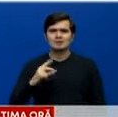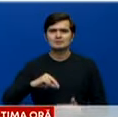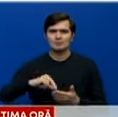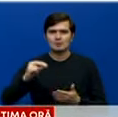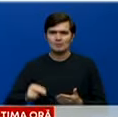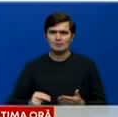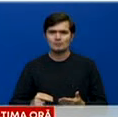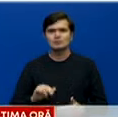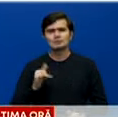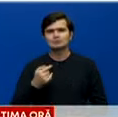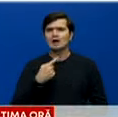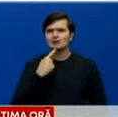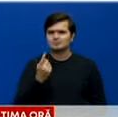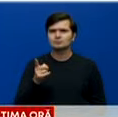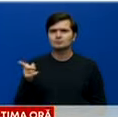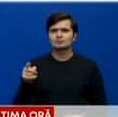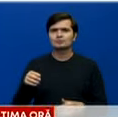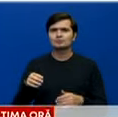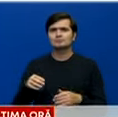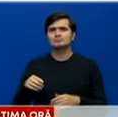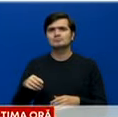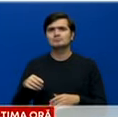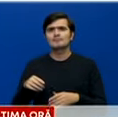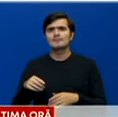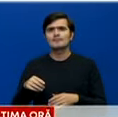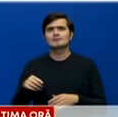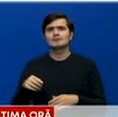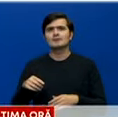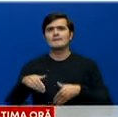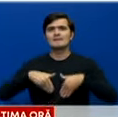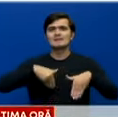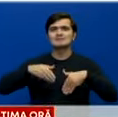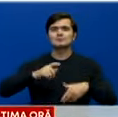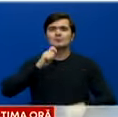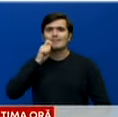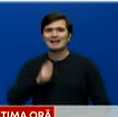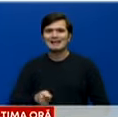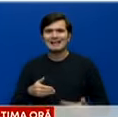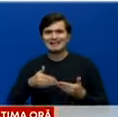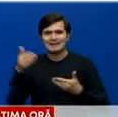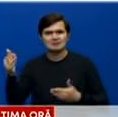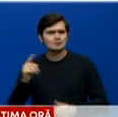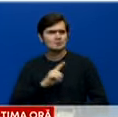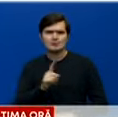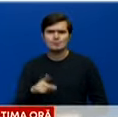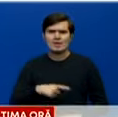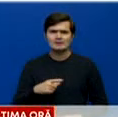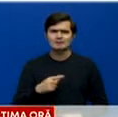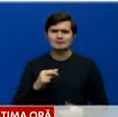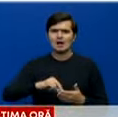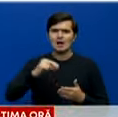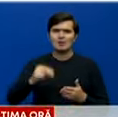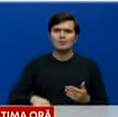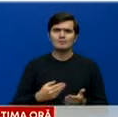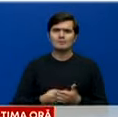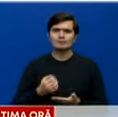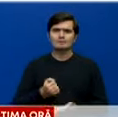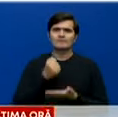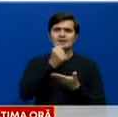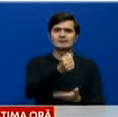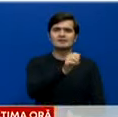și omologului maghiar în iunie anul acesta că nu există un astfel de acord pentru finanțările din